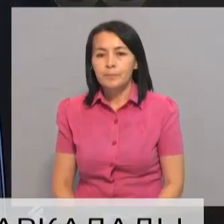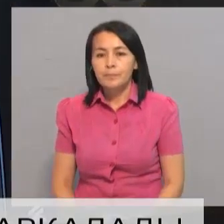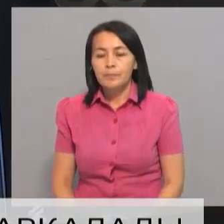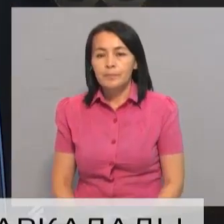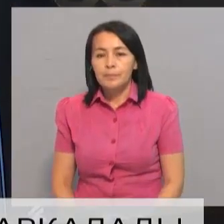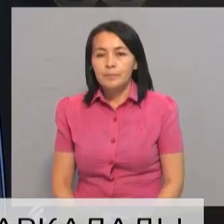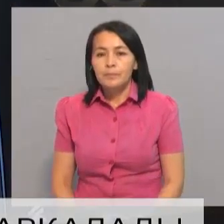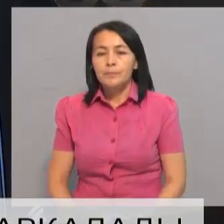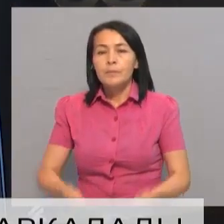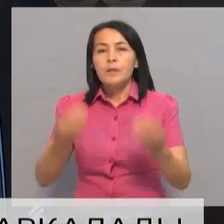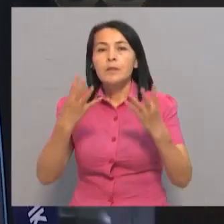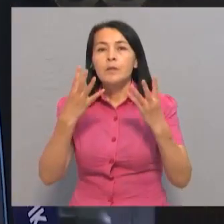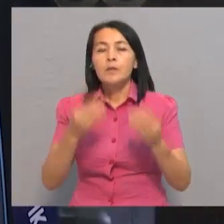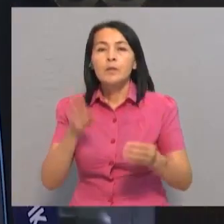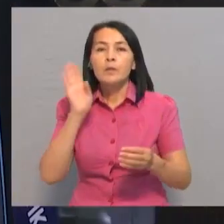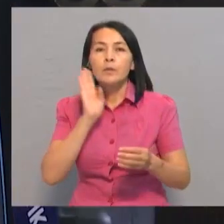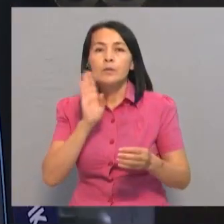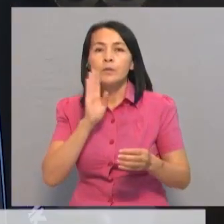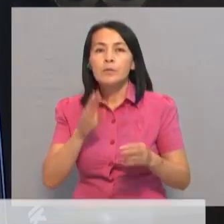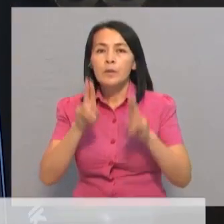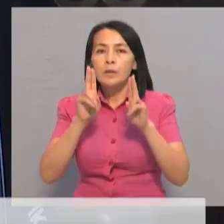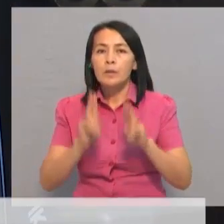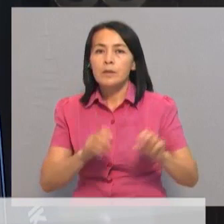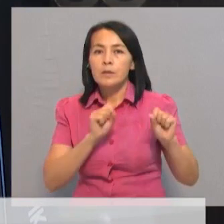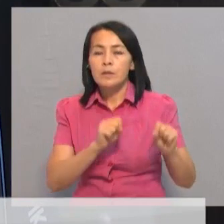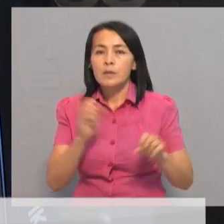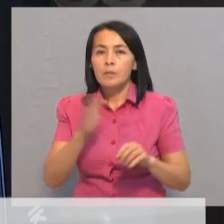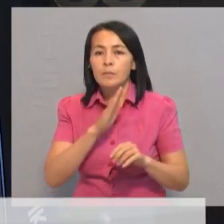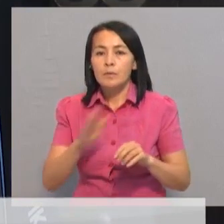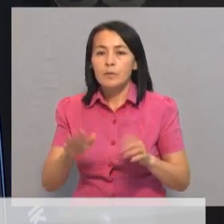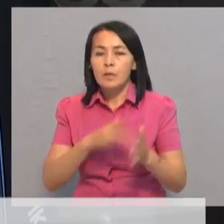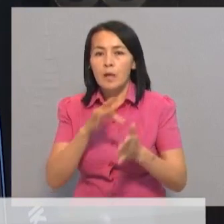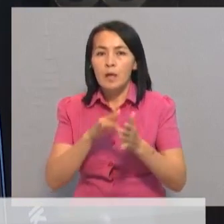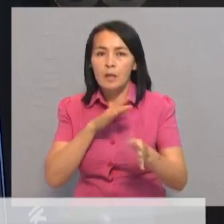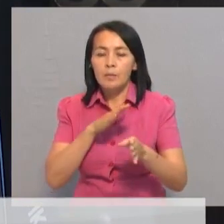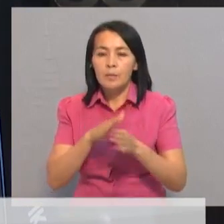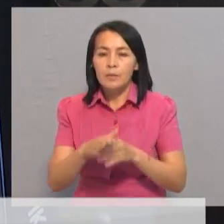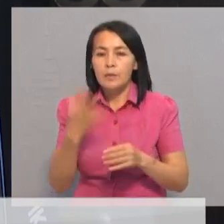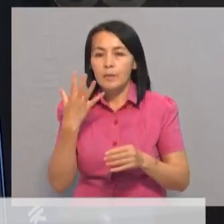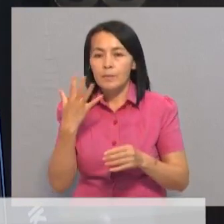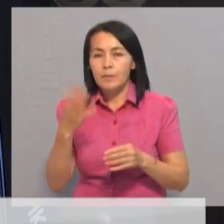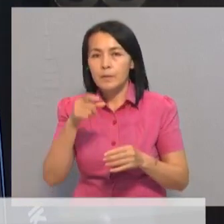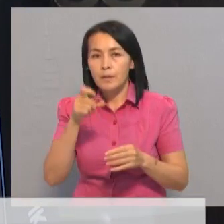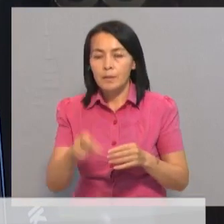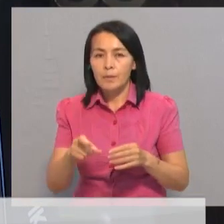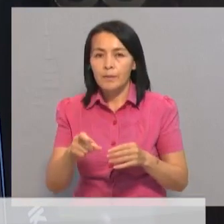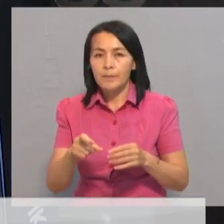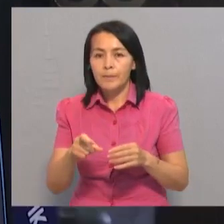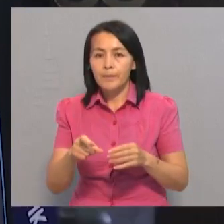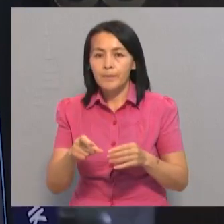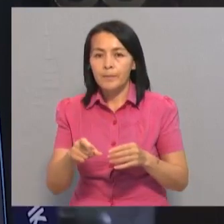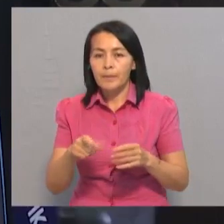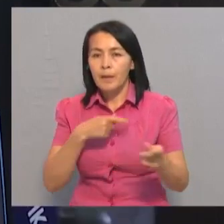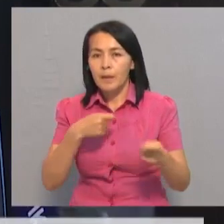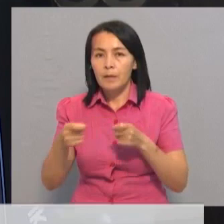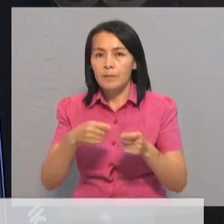таңда жалпы су айдындарында қауіпсіздік ережелерін бұзған үшін қала бойынша 5 адамға